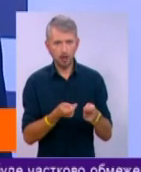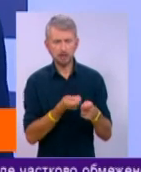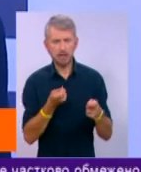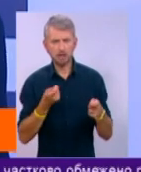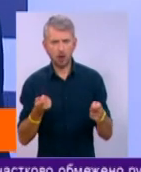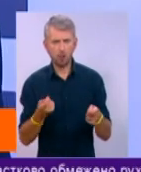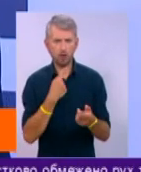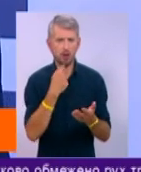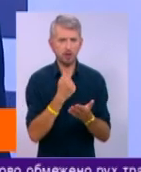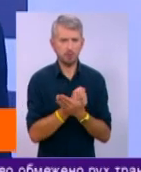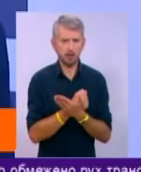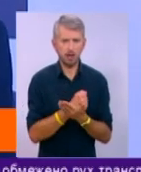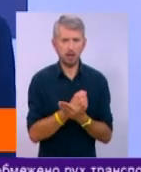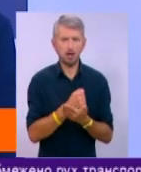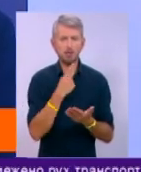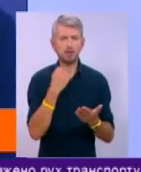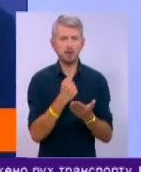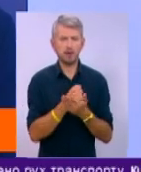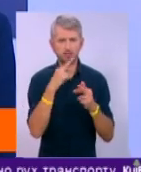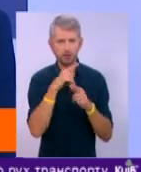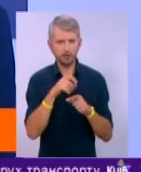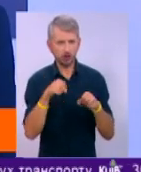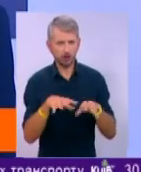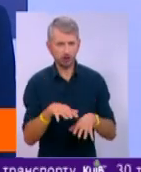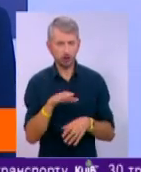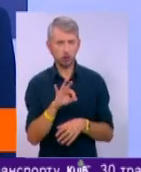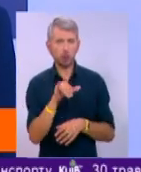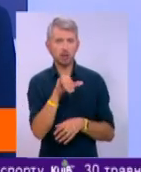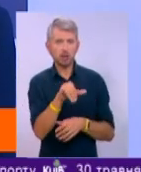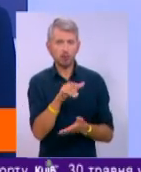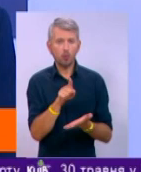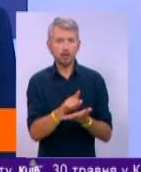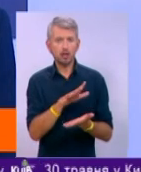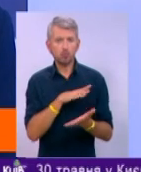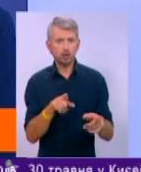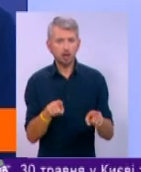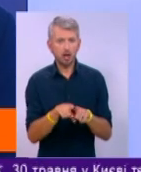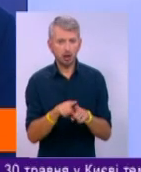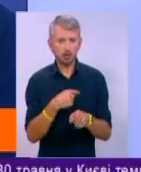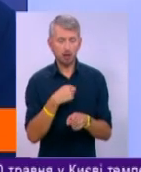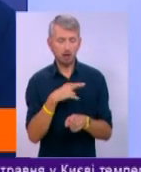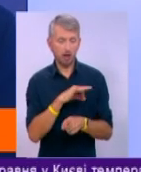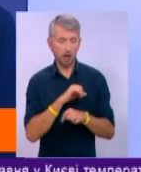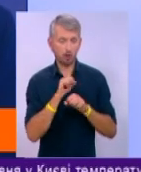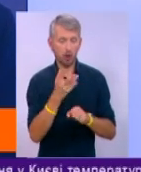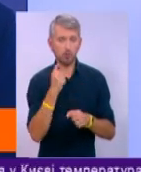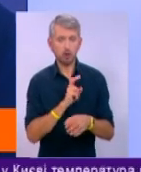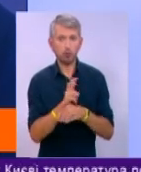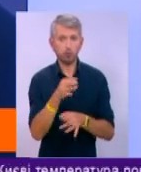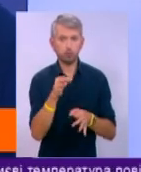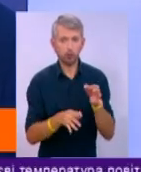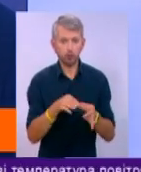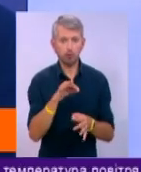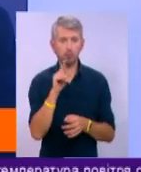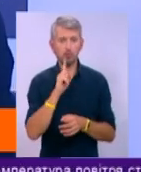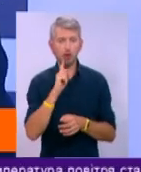йде, неприйняття неправосудних рішень, то у них повинна бути така, я як адвокат, коли я йду в суд, то поки